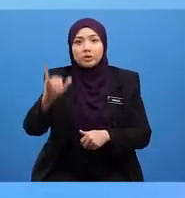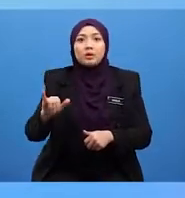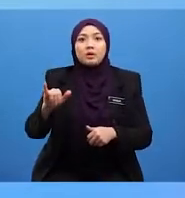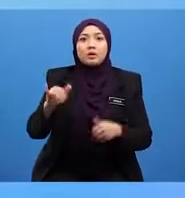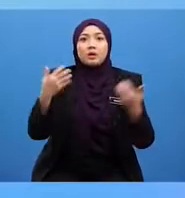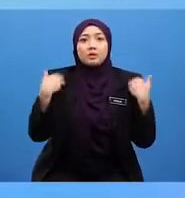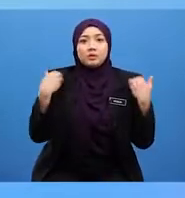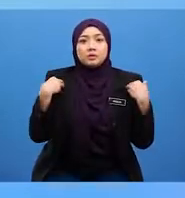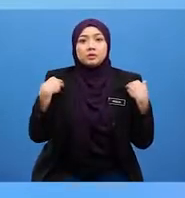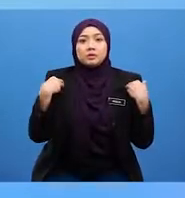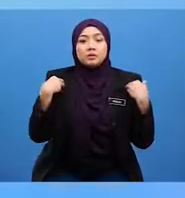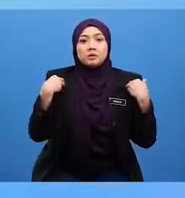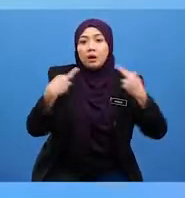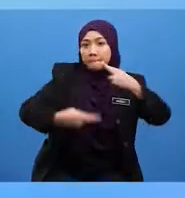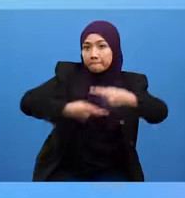pempolimeran.